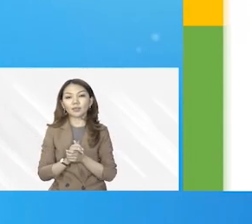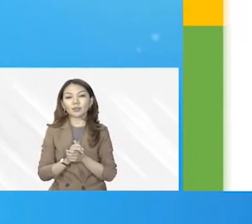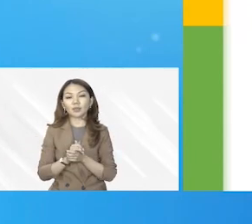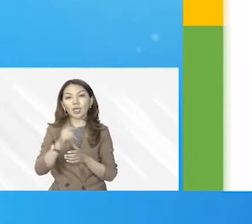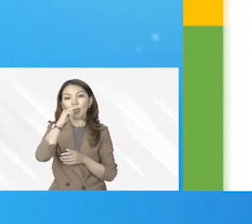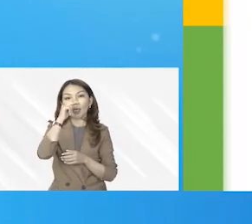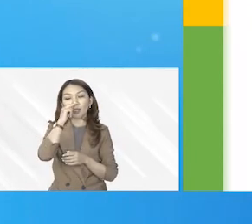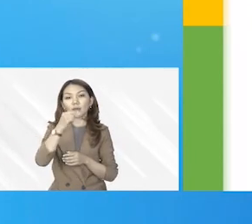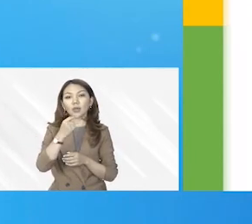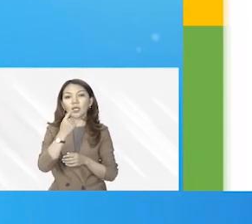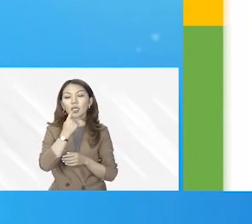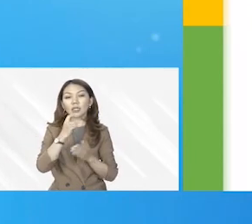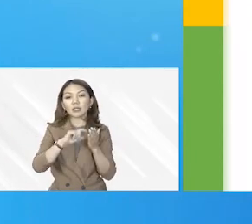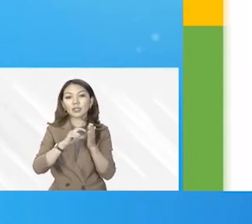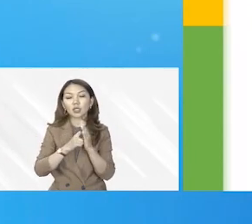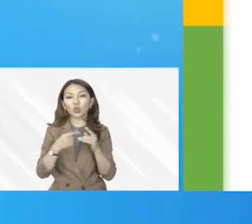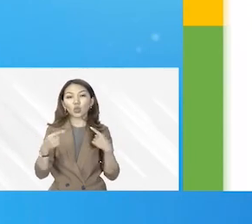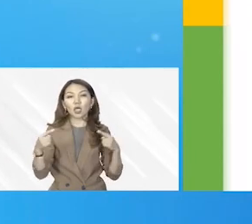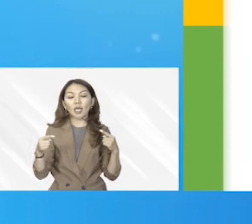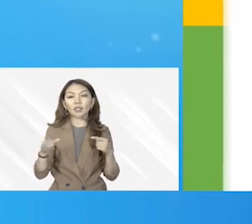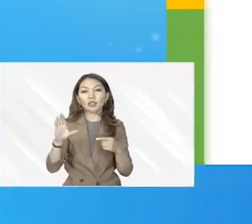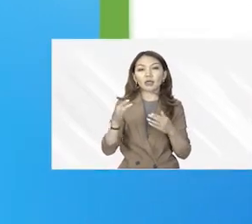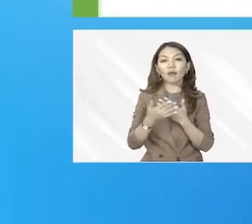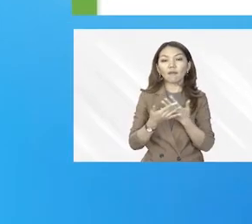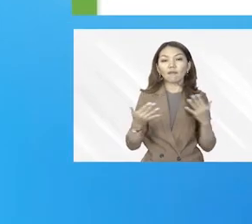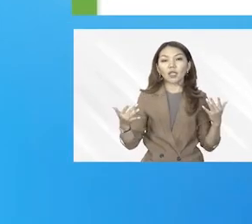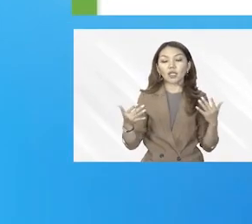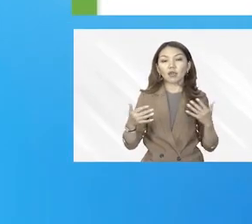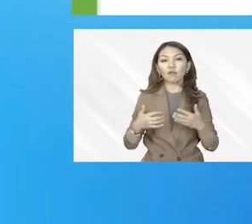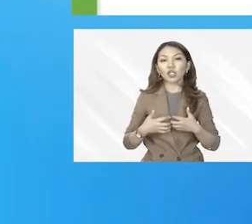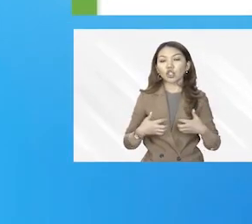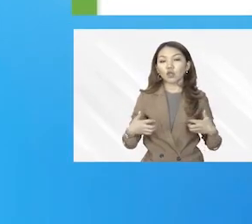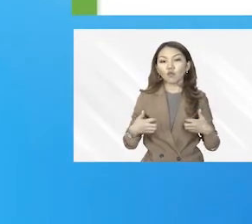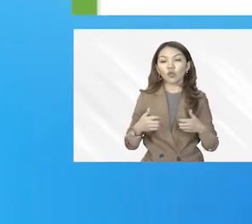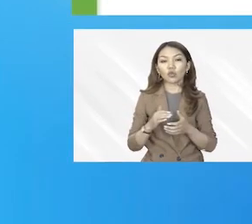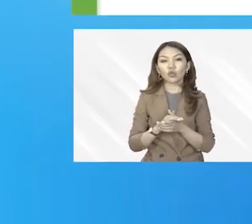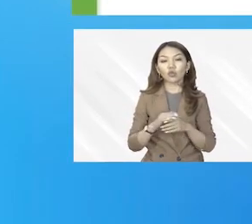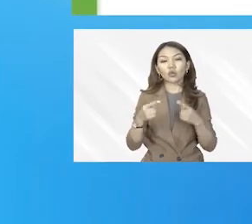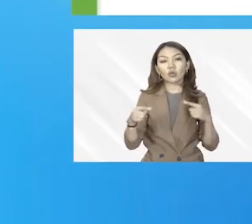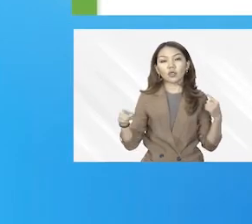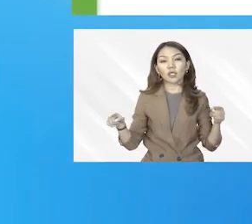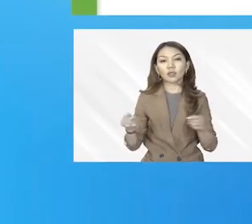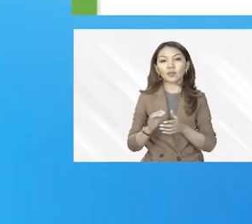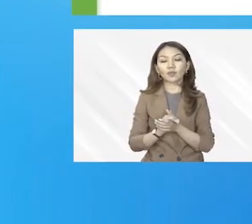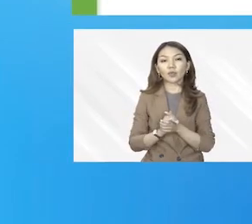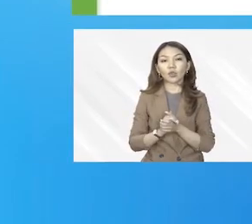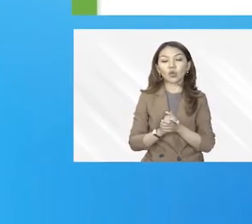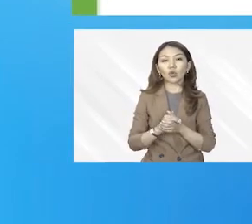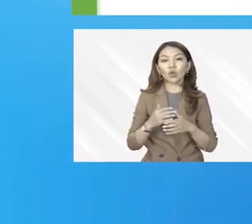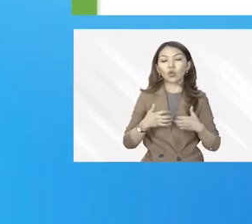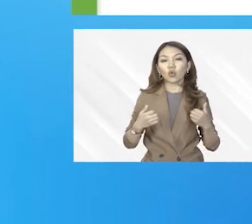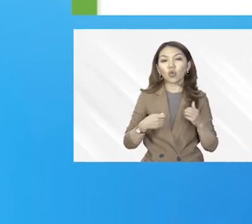Размеры яйцеклеток у разных видов животных существенно варьируют. У млекопитающих они в